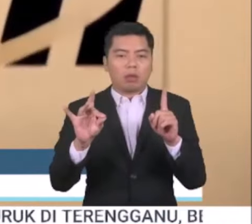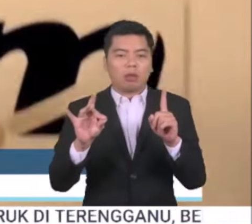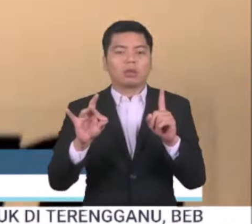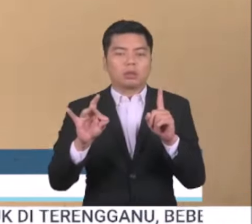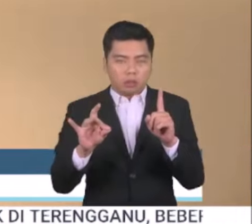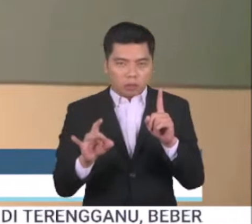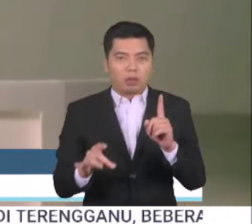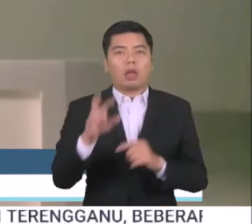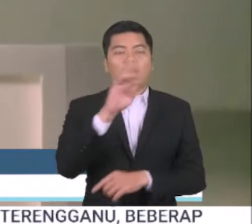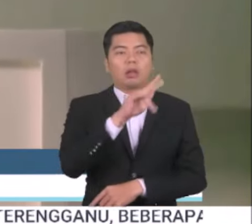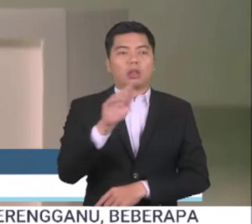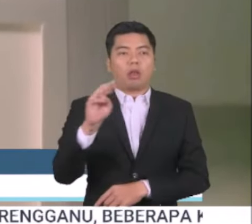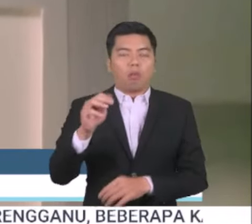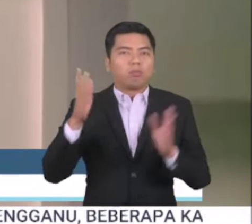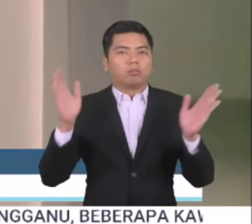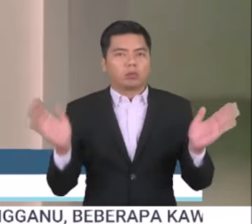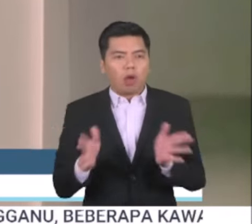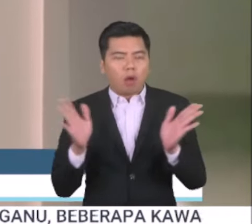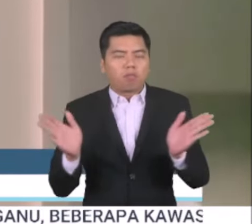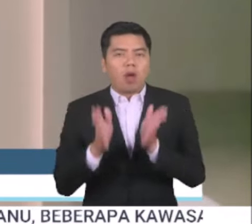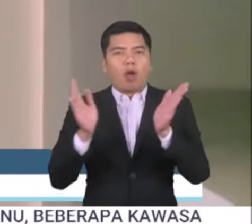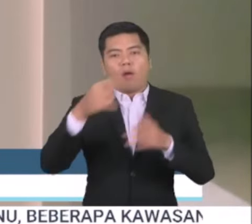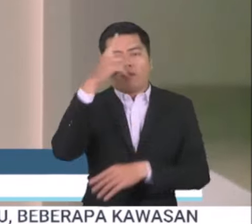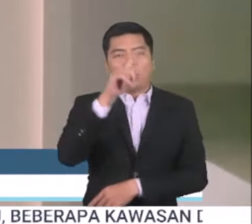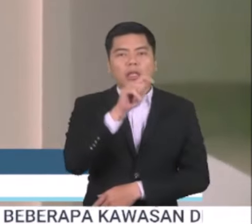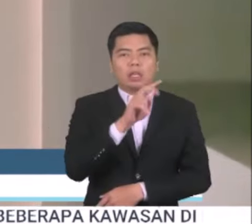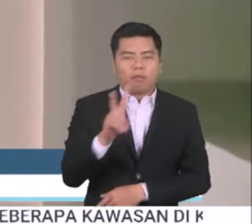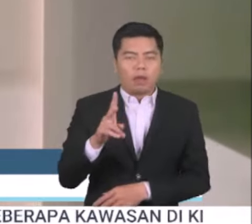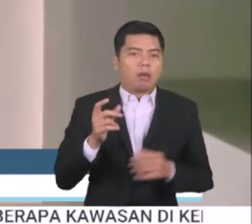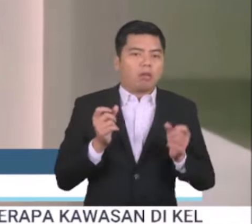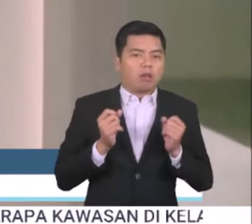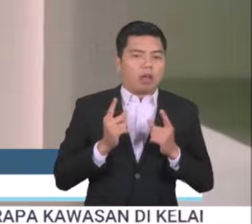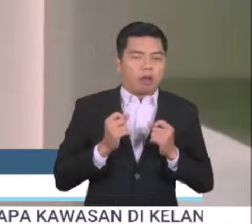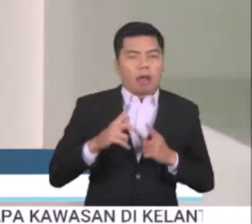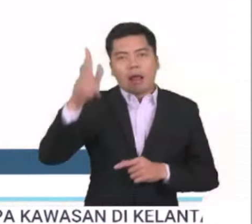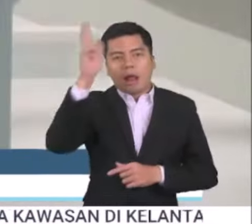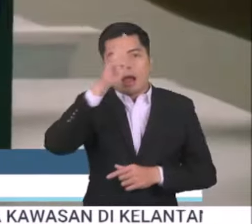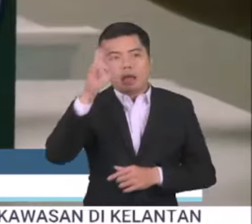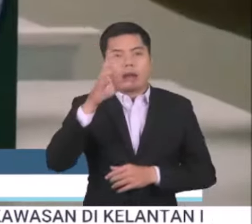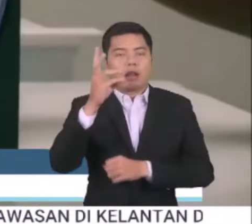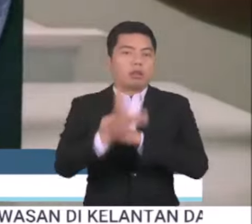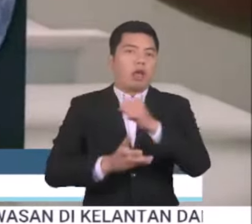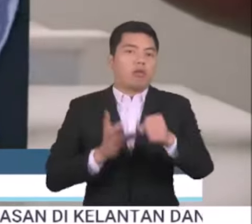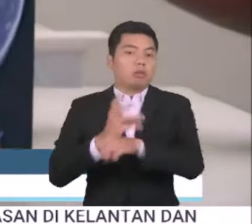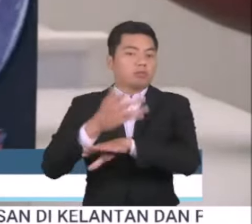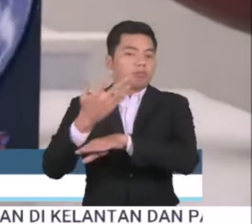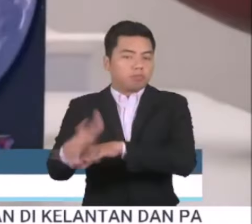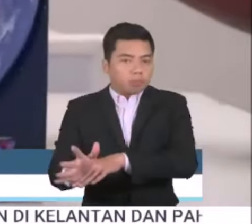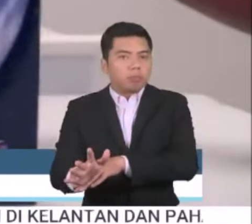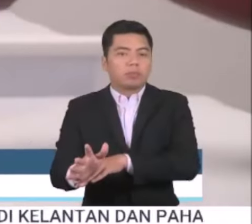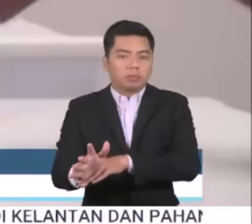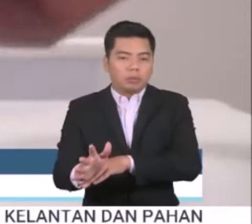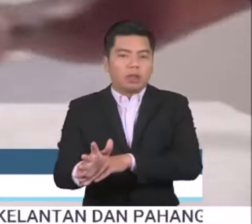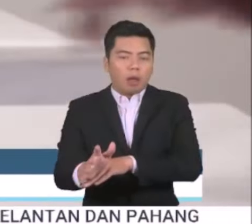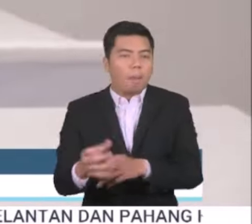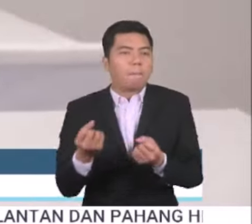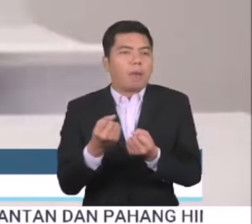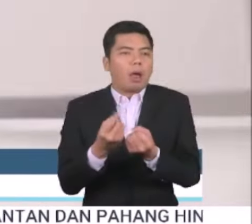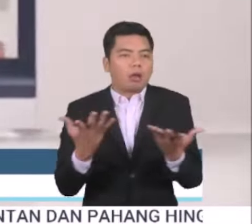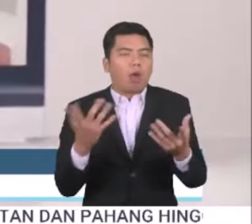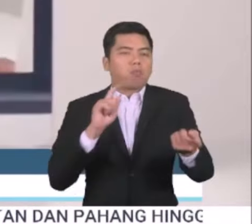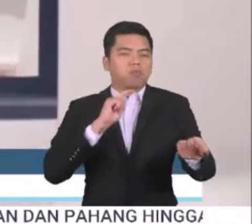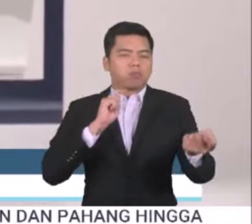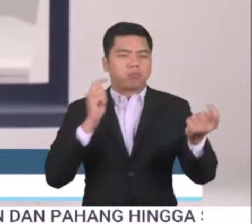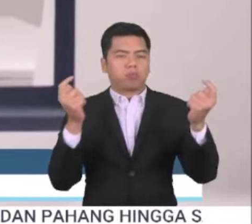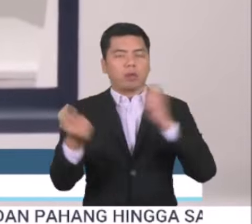Landscape penyiaran semakin rancak dengan penubuhan televisyen swasta 6 tahun kemudian. Pelbagai evolusi dihadapi siaran